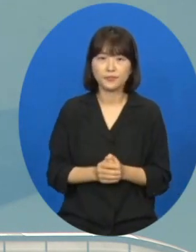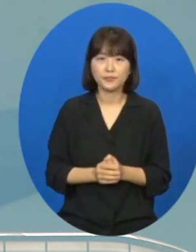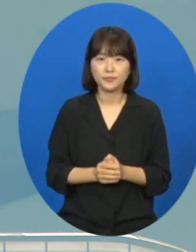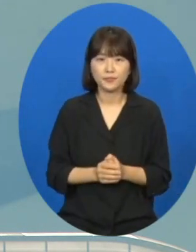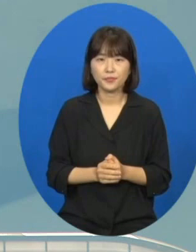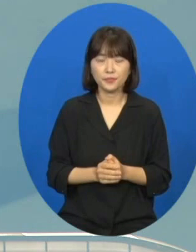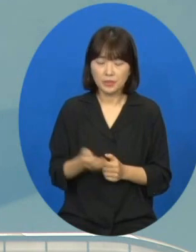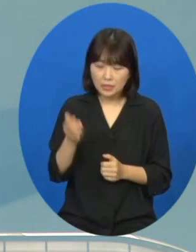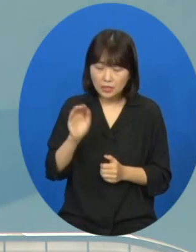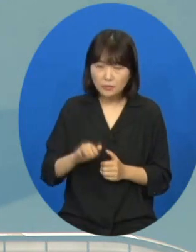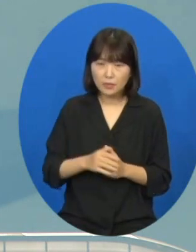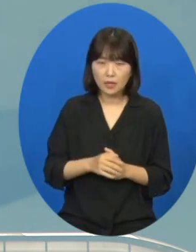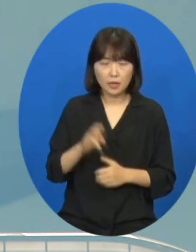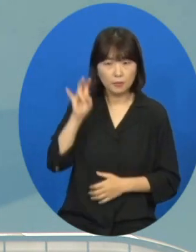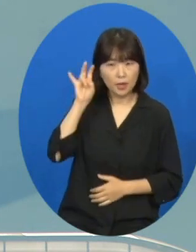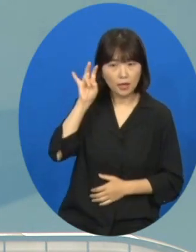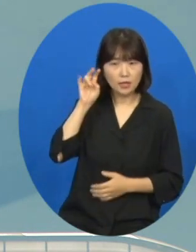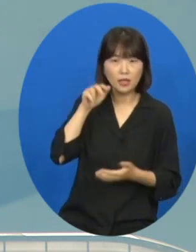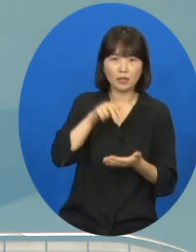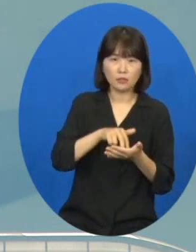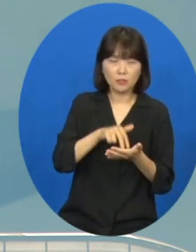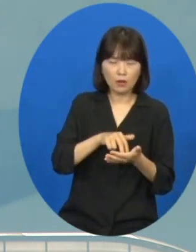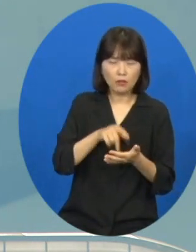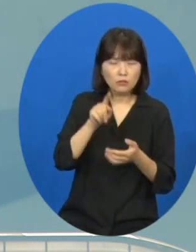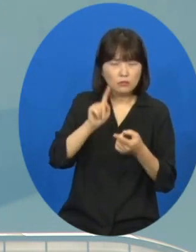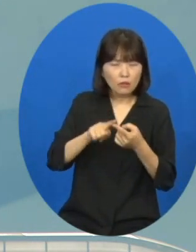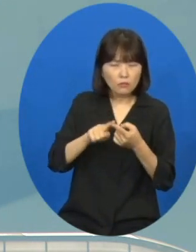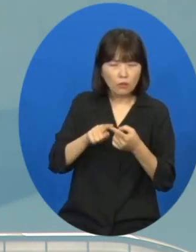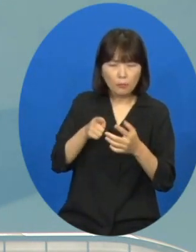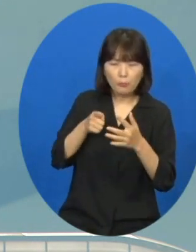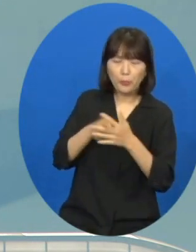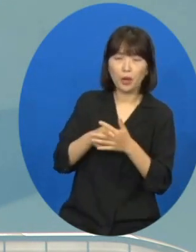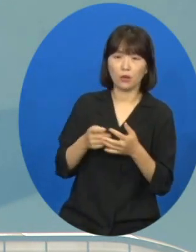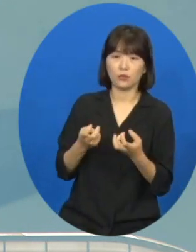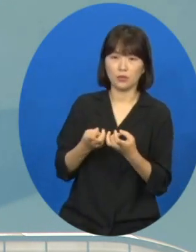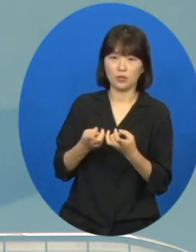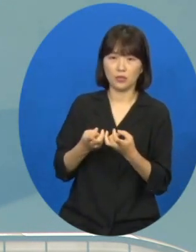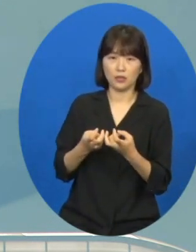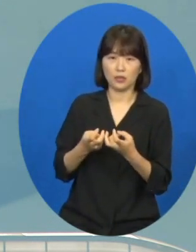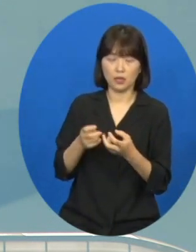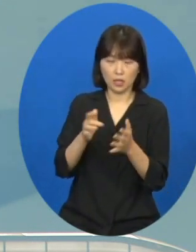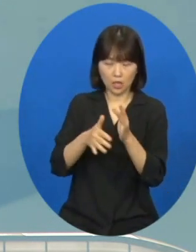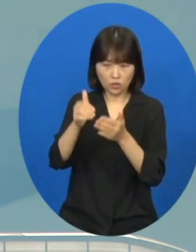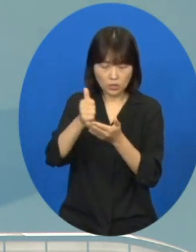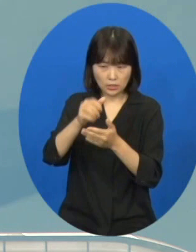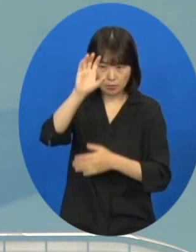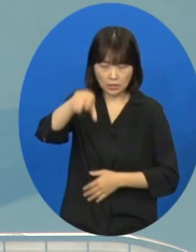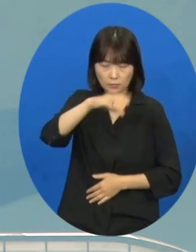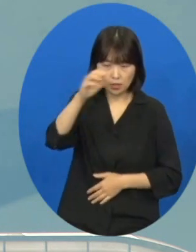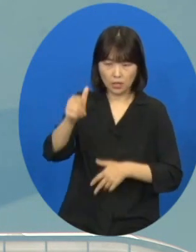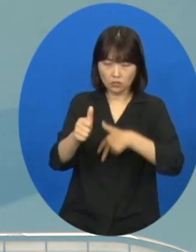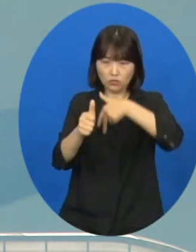그렇지만 마리아가 어떻게 그걸 알수 있었겠어요? 예수님이 이제 십자가에 달려